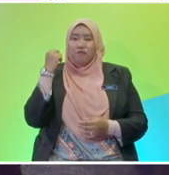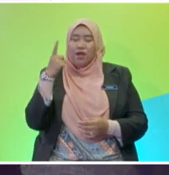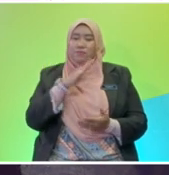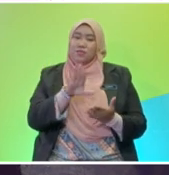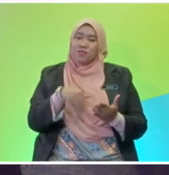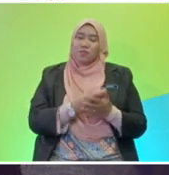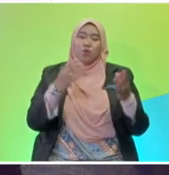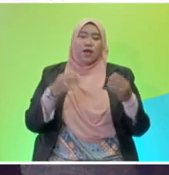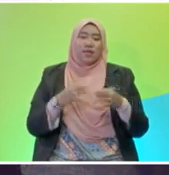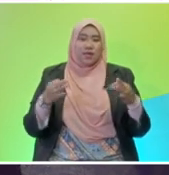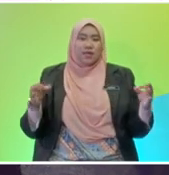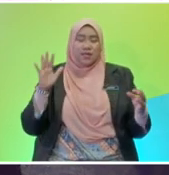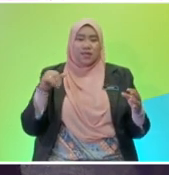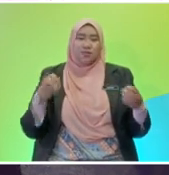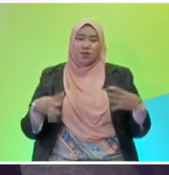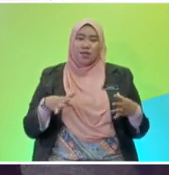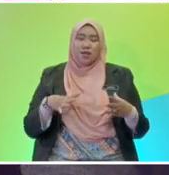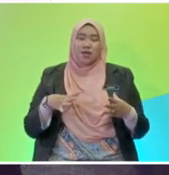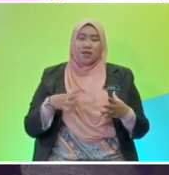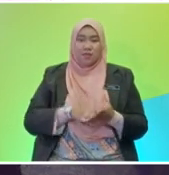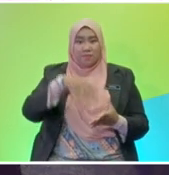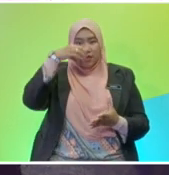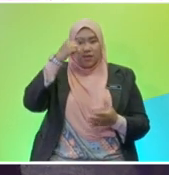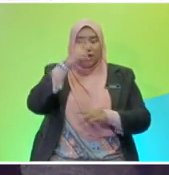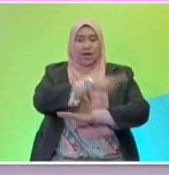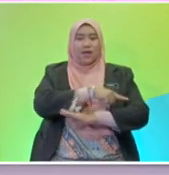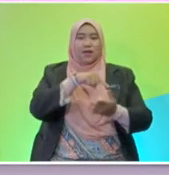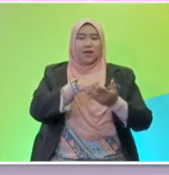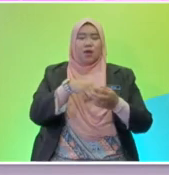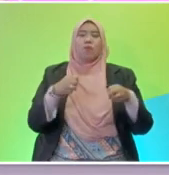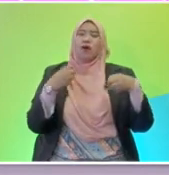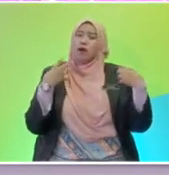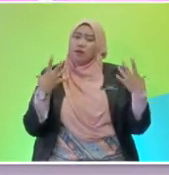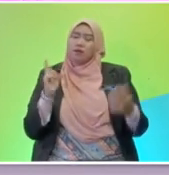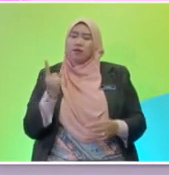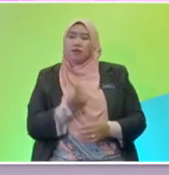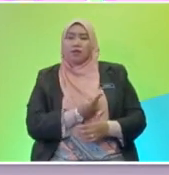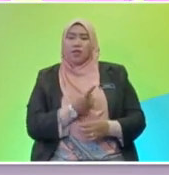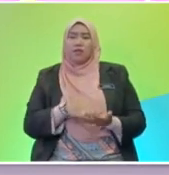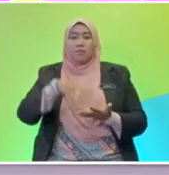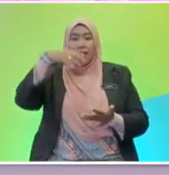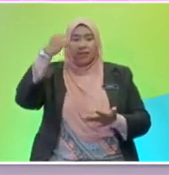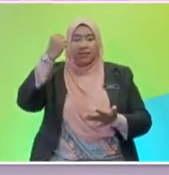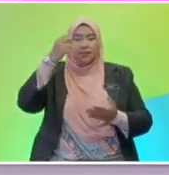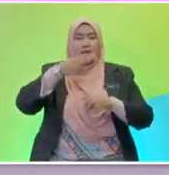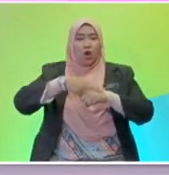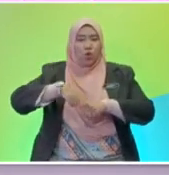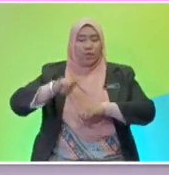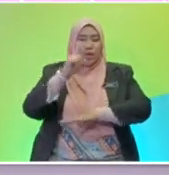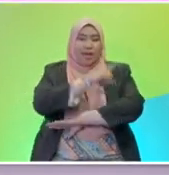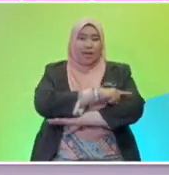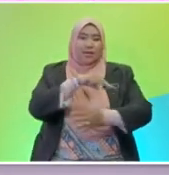dipelajari pada hari ini menarik kita belajar mengenai hobi kita hari ini begitu